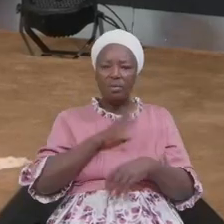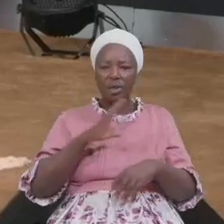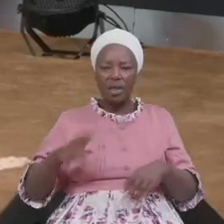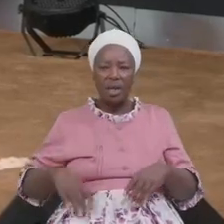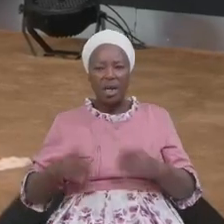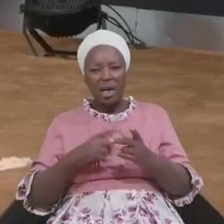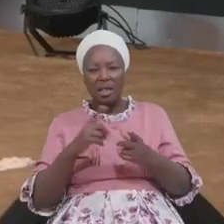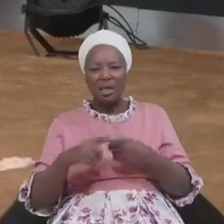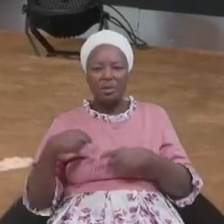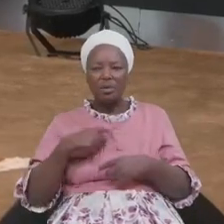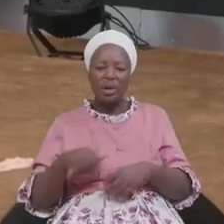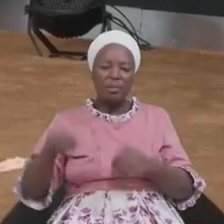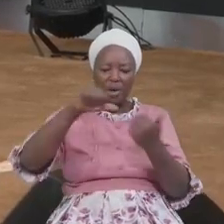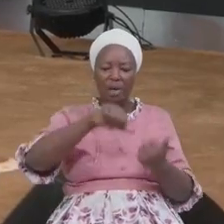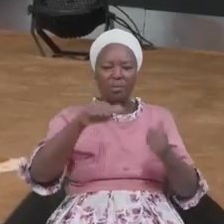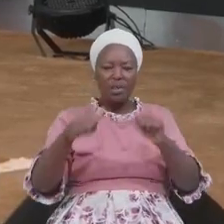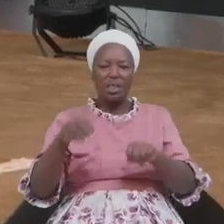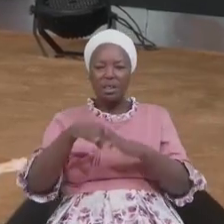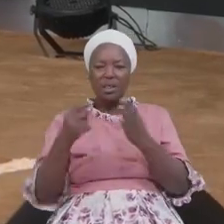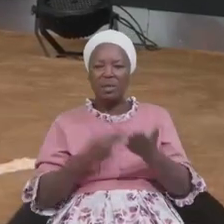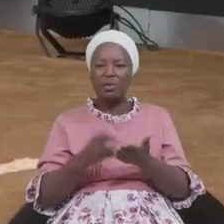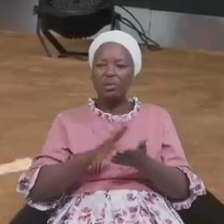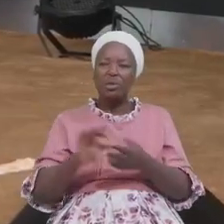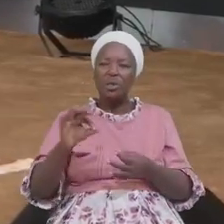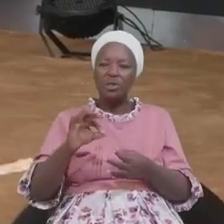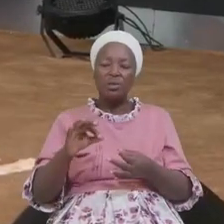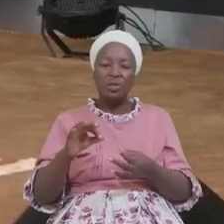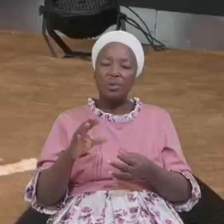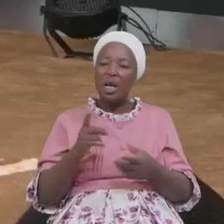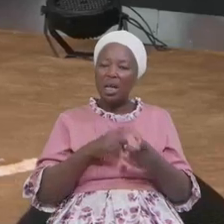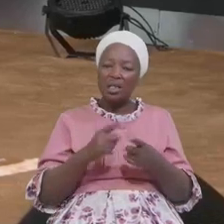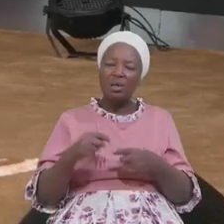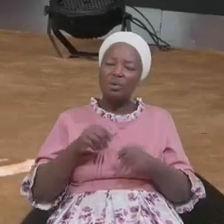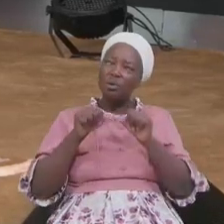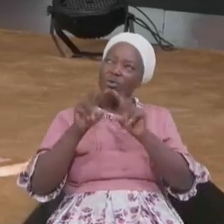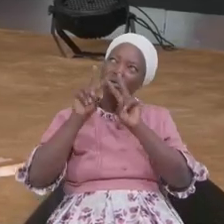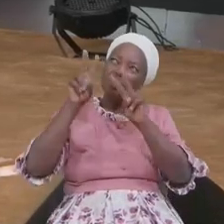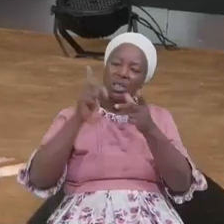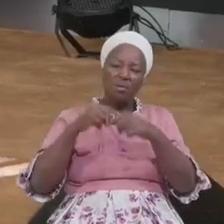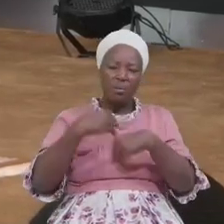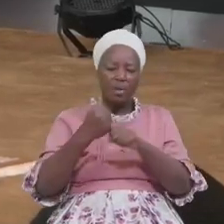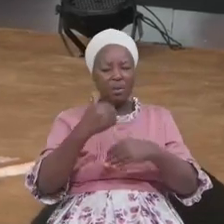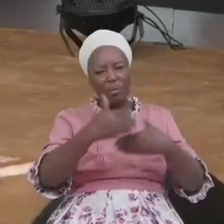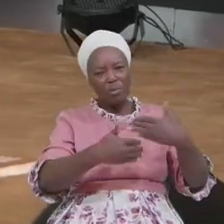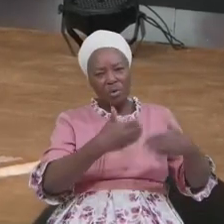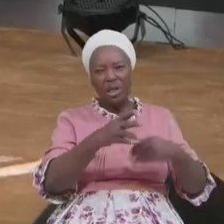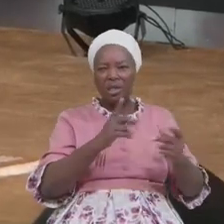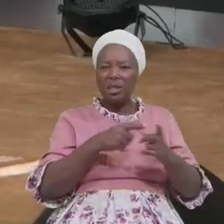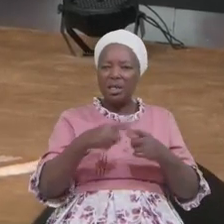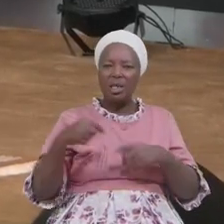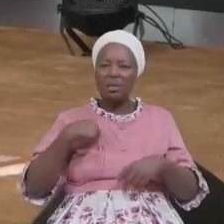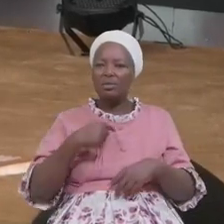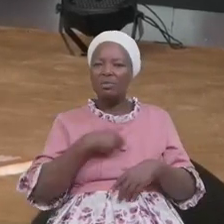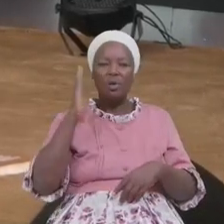sommes baptisés dans le Saint-Esprit. Et nous continuons à regarder à Christ. Alors, nous allons progresser. Alors, nous serons